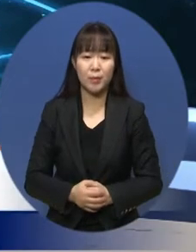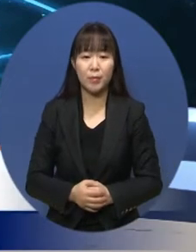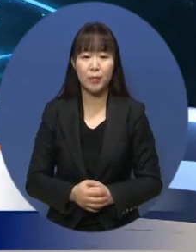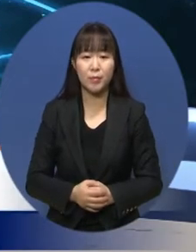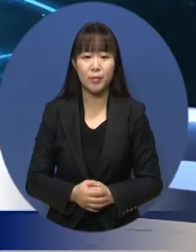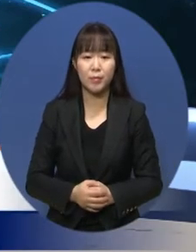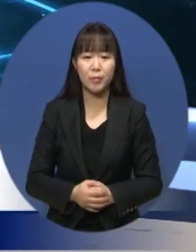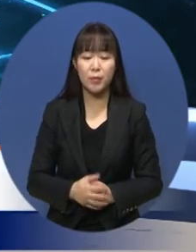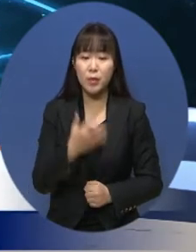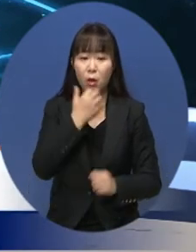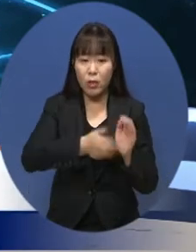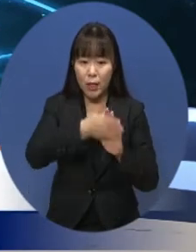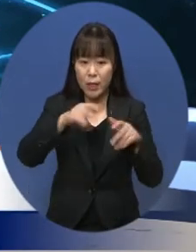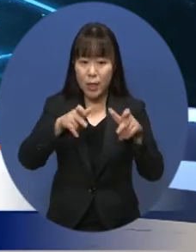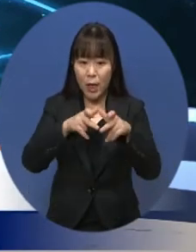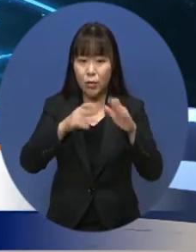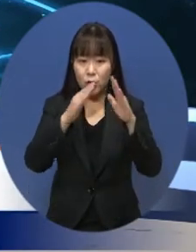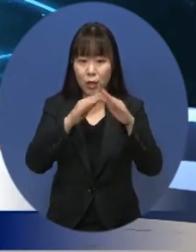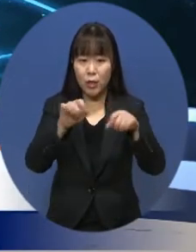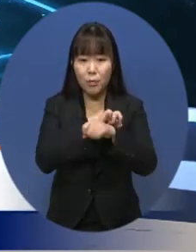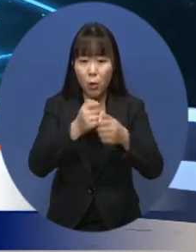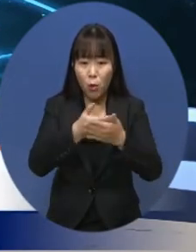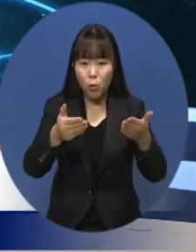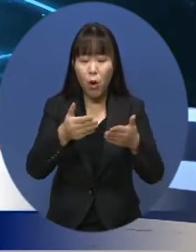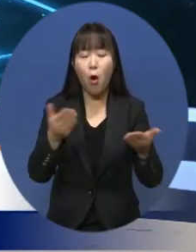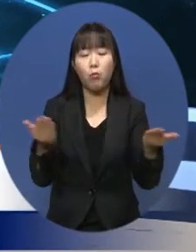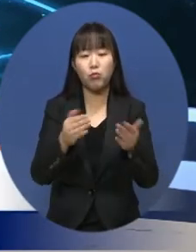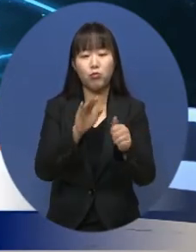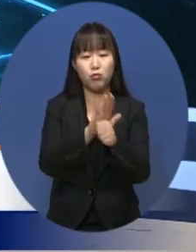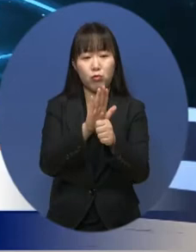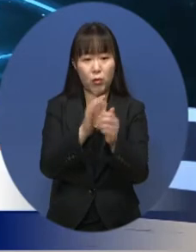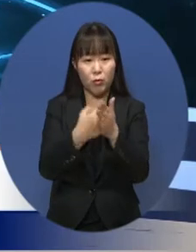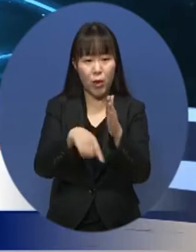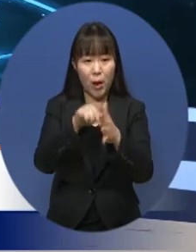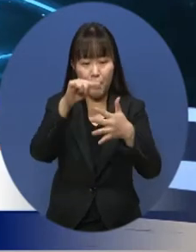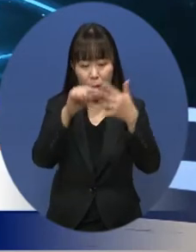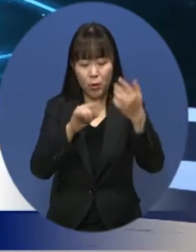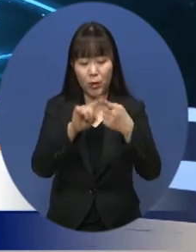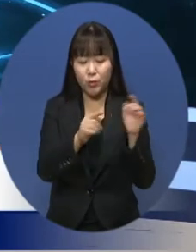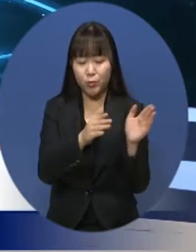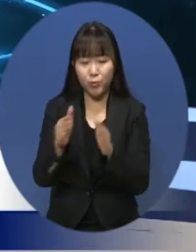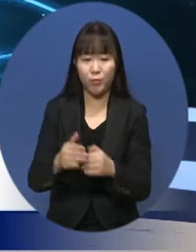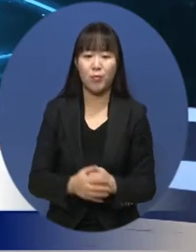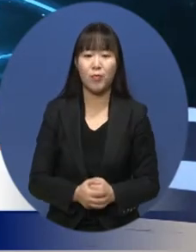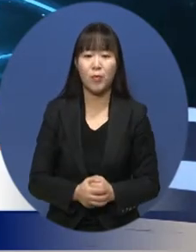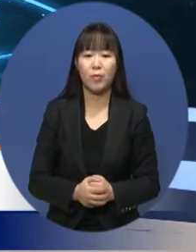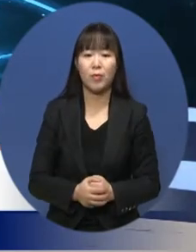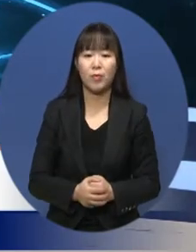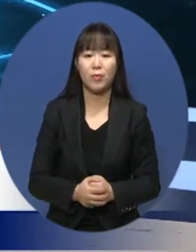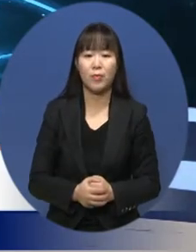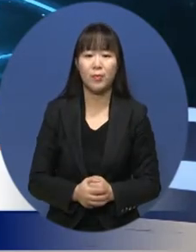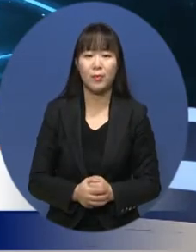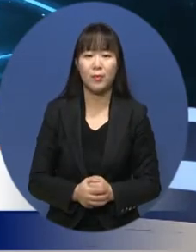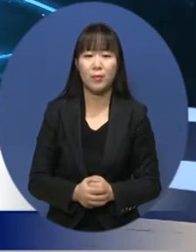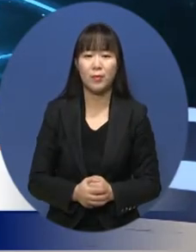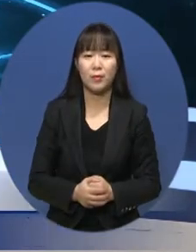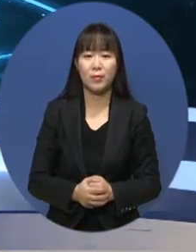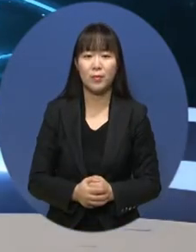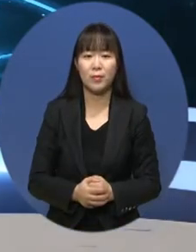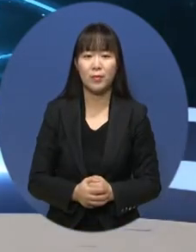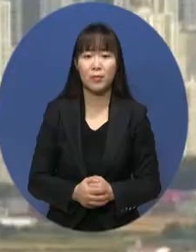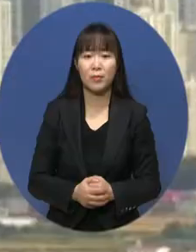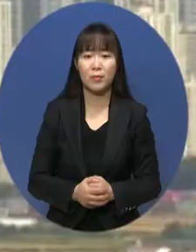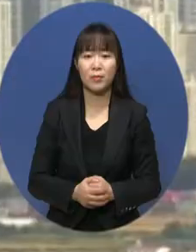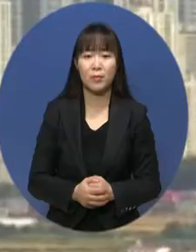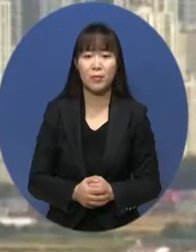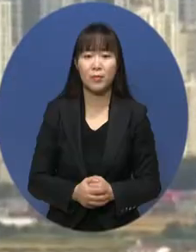서울시가 장애인 주택 특별공급 업무 수행을 돕기 위한 매뉴얼을 제작했습니다 보도에 박성용 기자 입니다